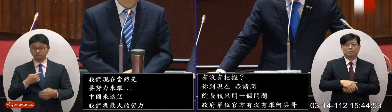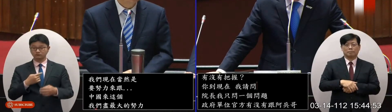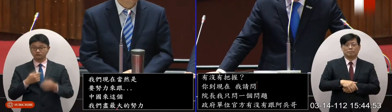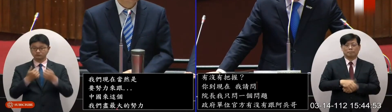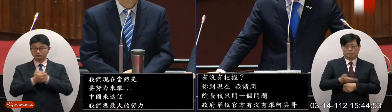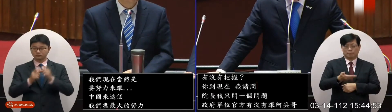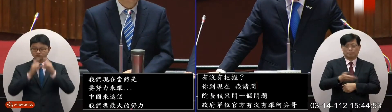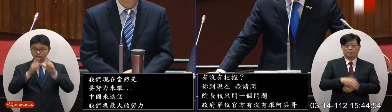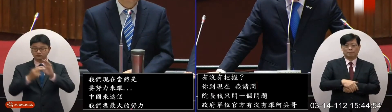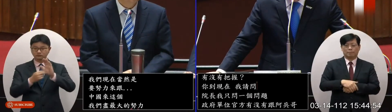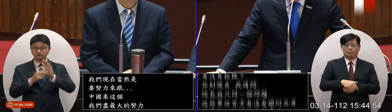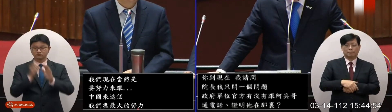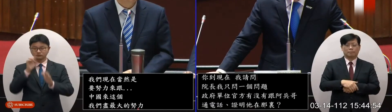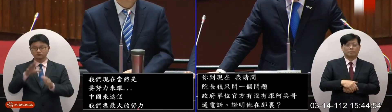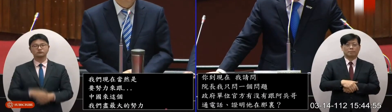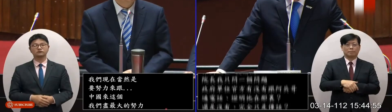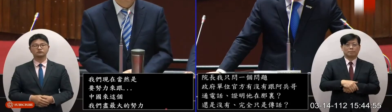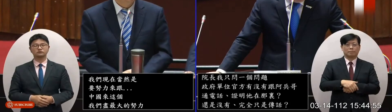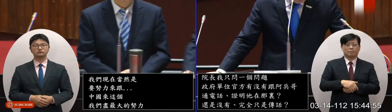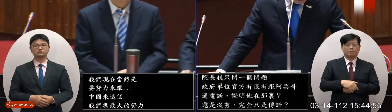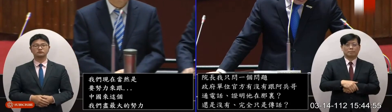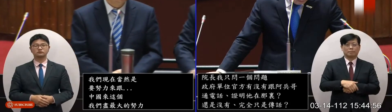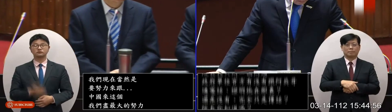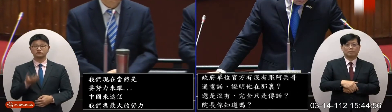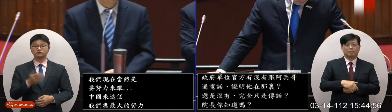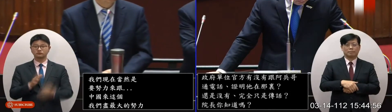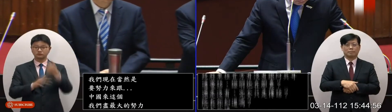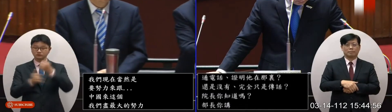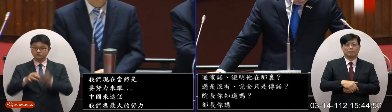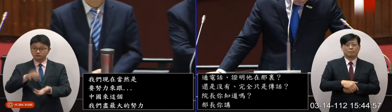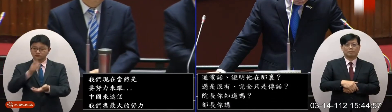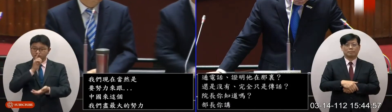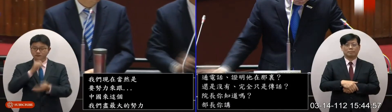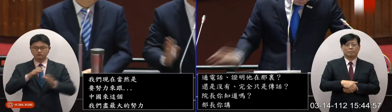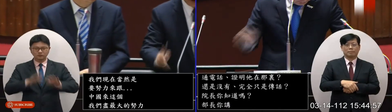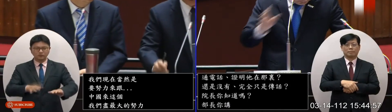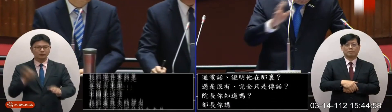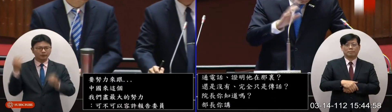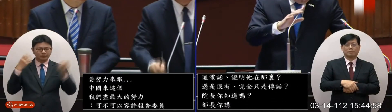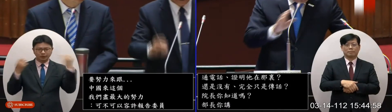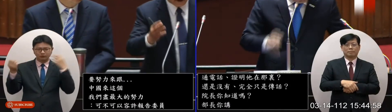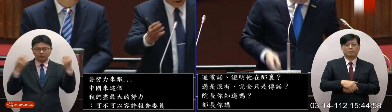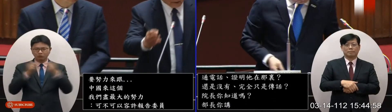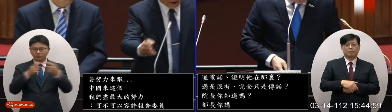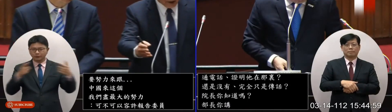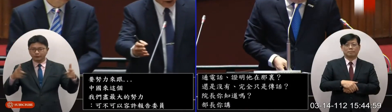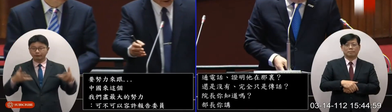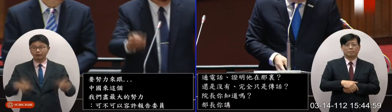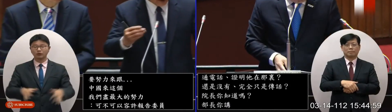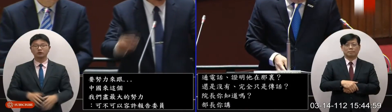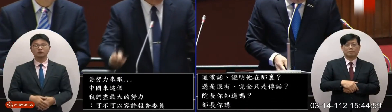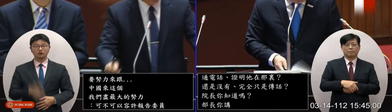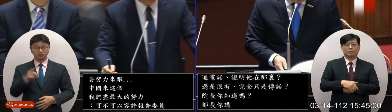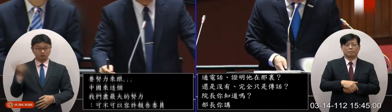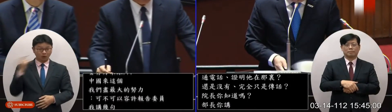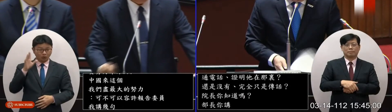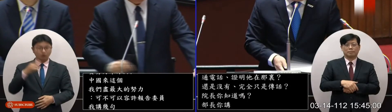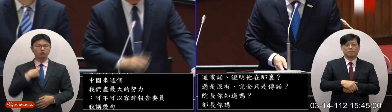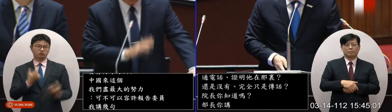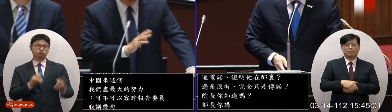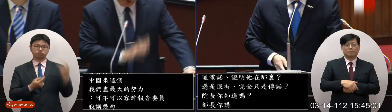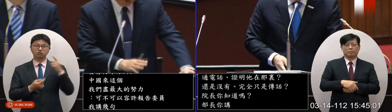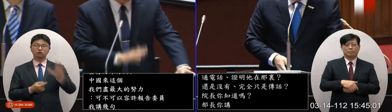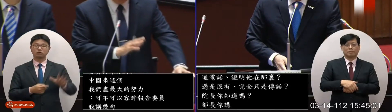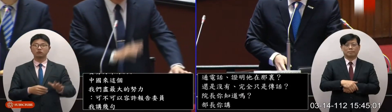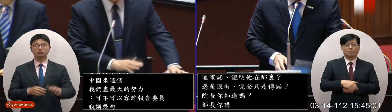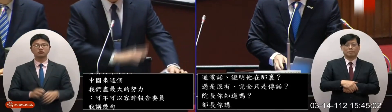以容许 部长你讲。 讲几句啊。陈如刚委员所讲的，现在有很多可能，我都耳闻。我也耳闻到，我也耳